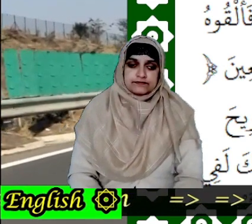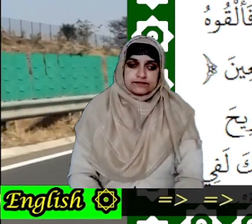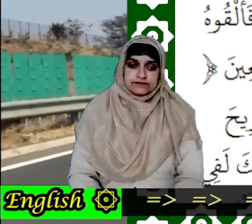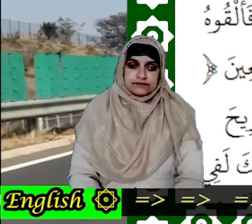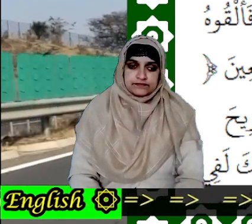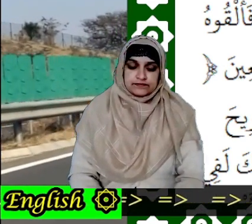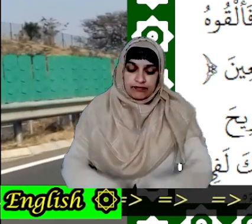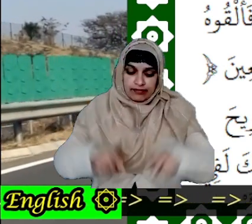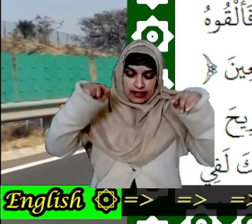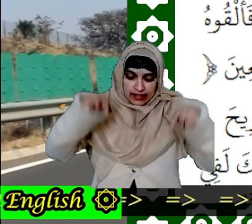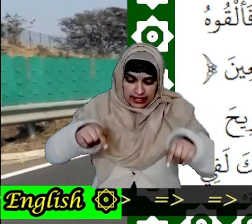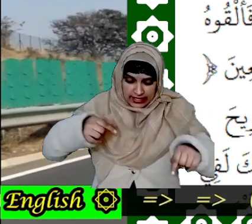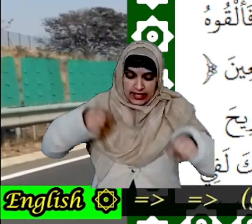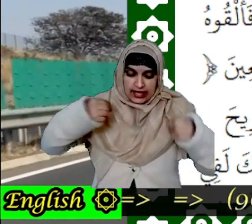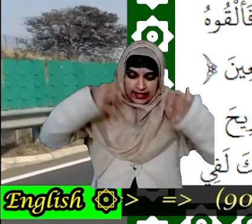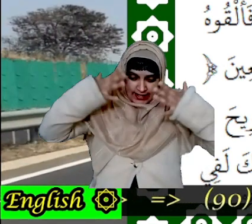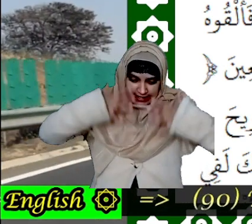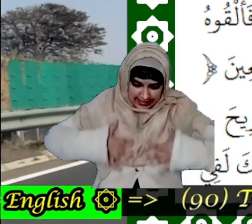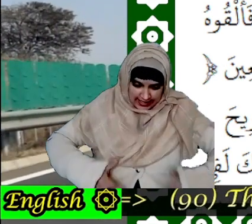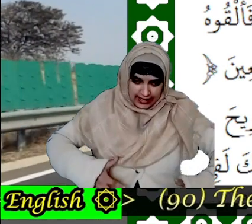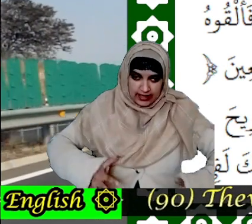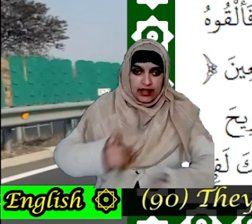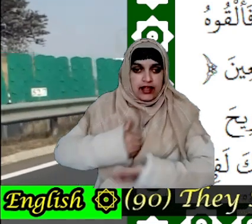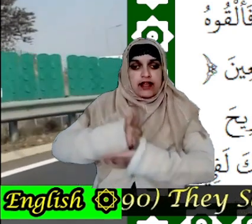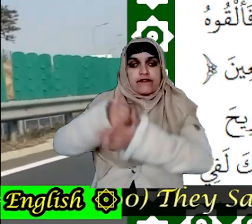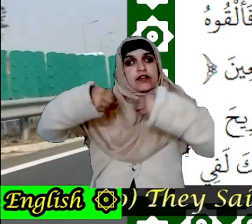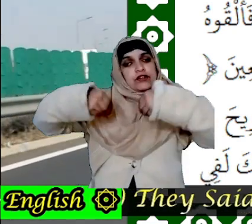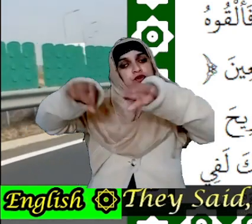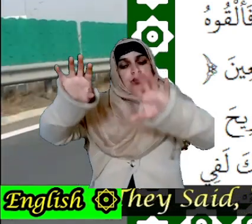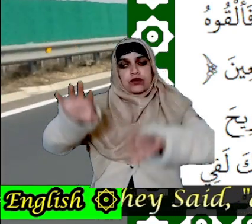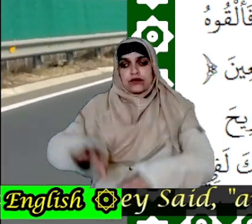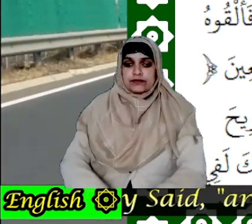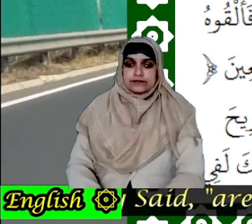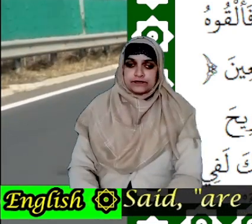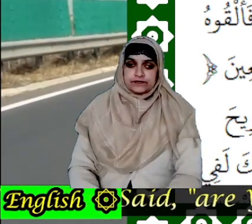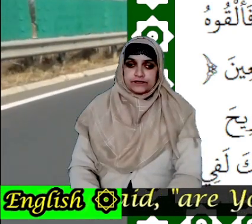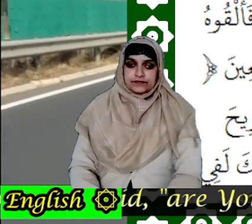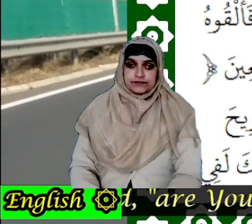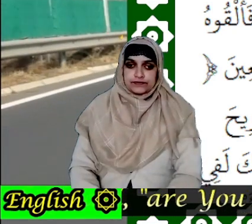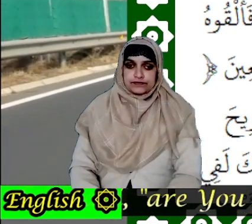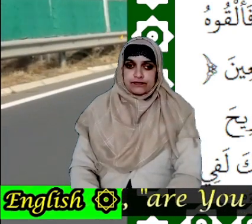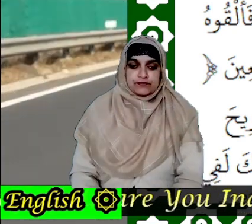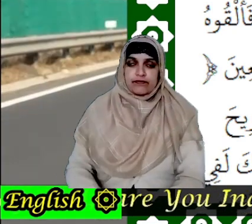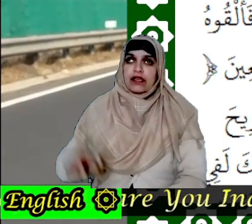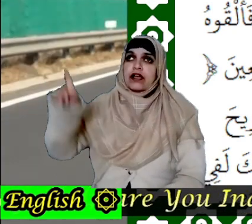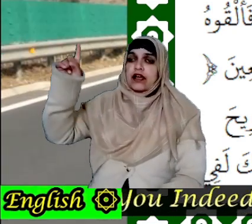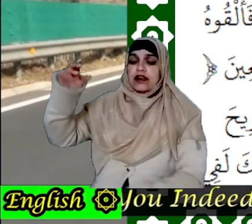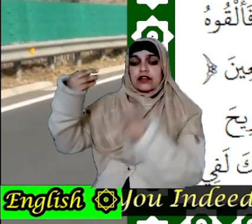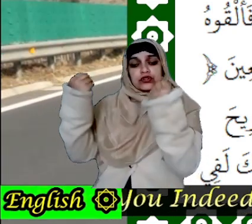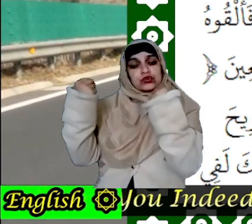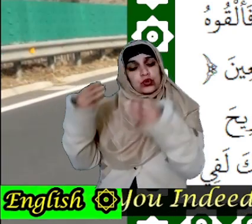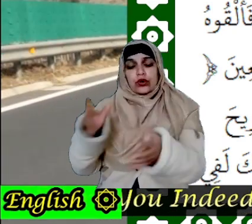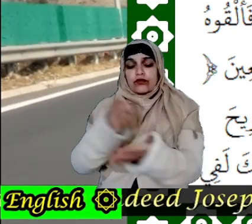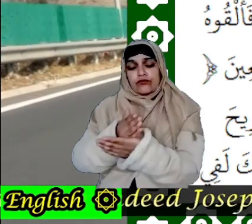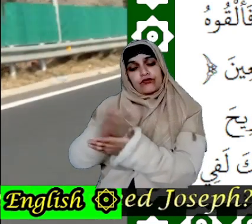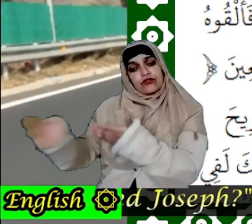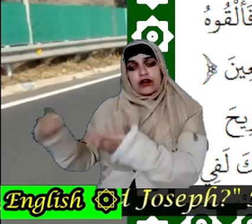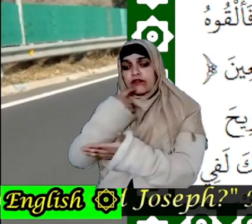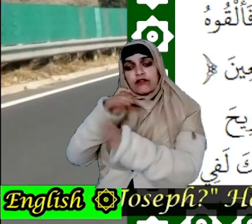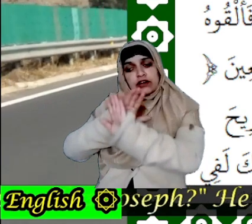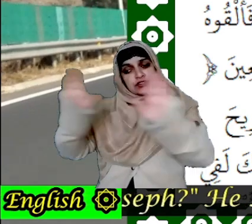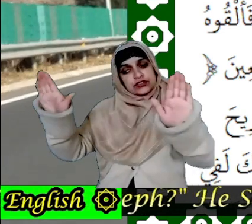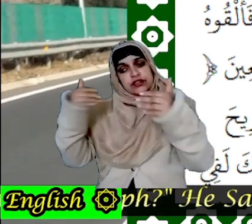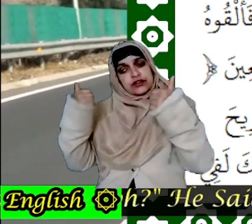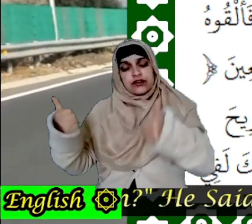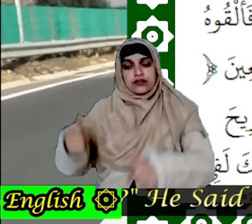النسن ادو ديمو ادو ديمو يعقوب بربو دعاني يعقوب يوسف وغسي قويا إلا